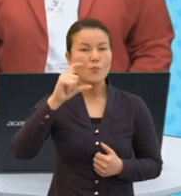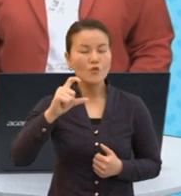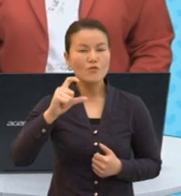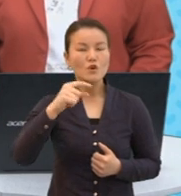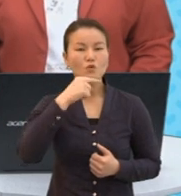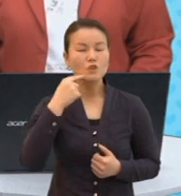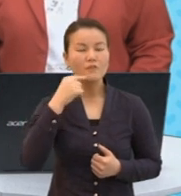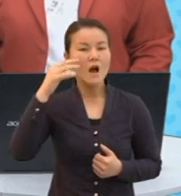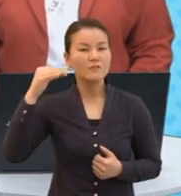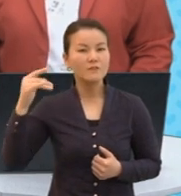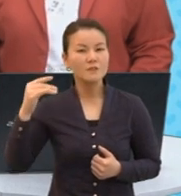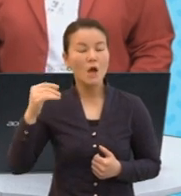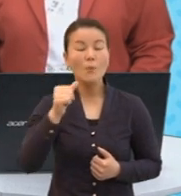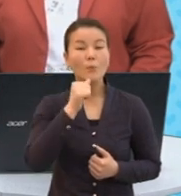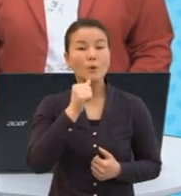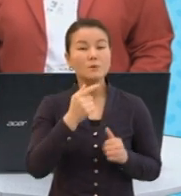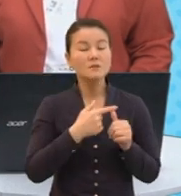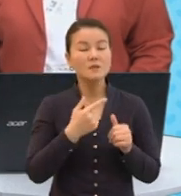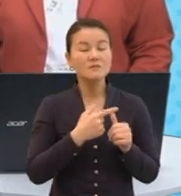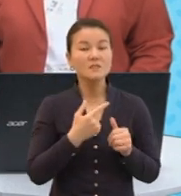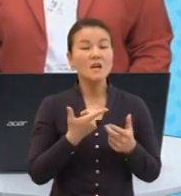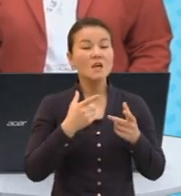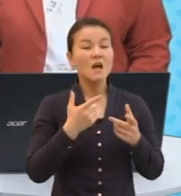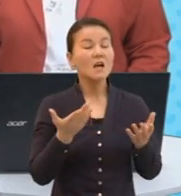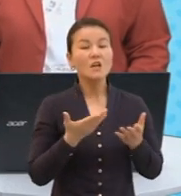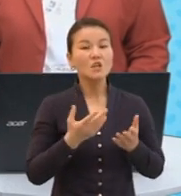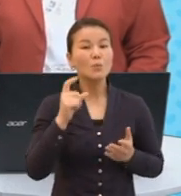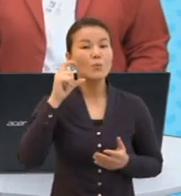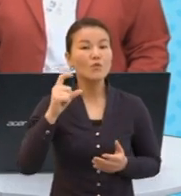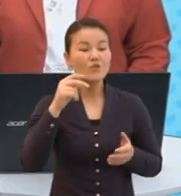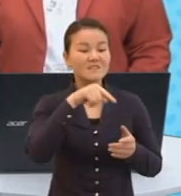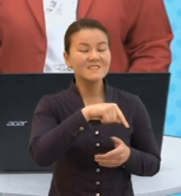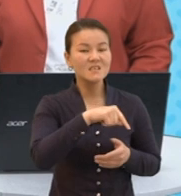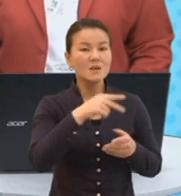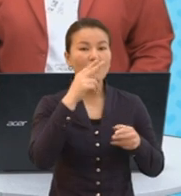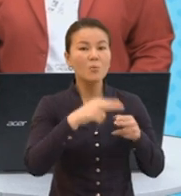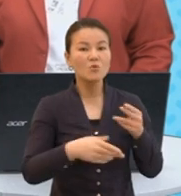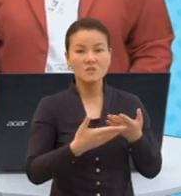алфавита. Попробуйте назвать, какие буквы здесь пропущены.